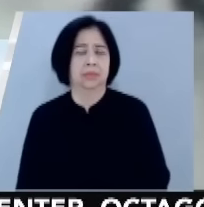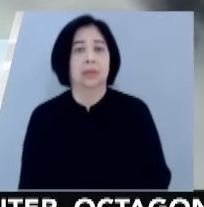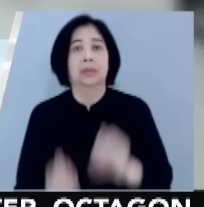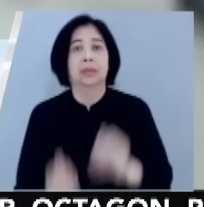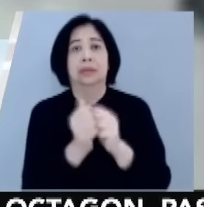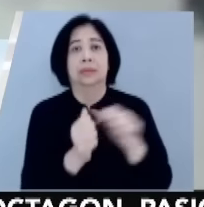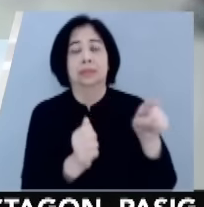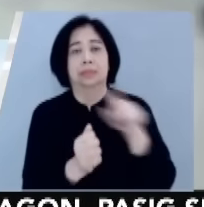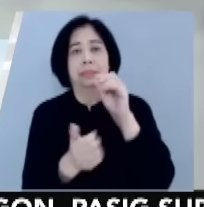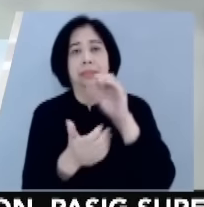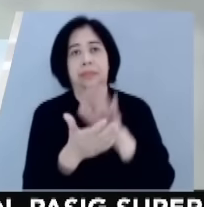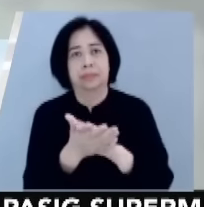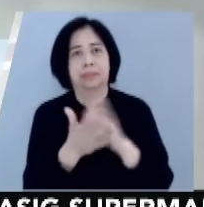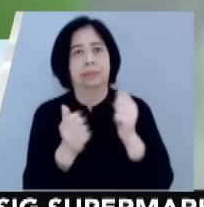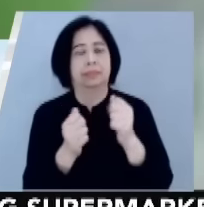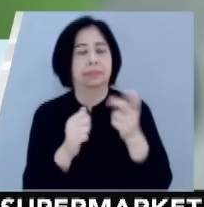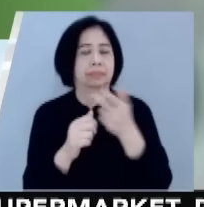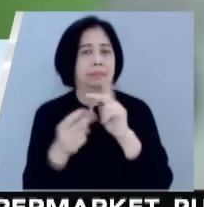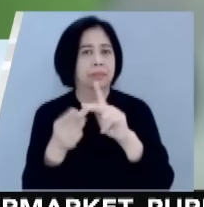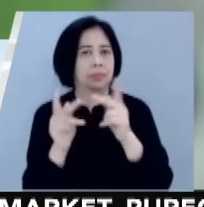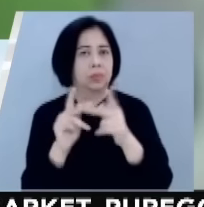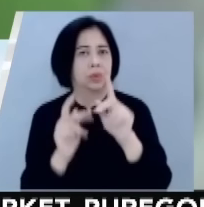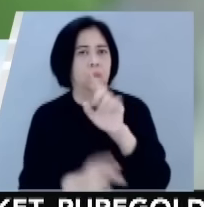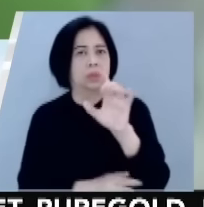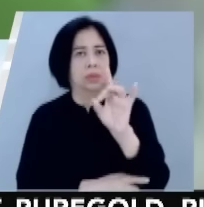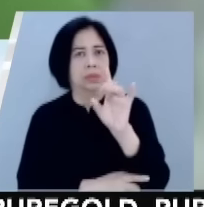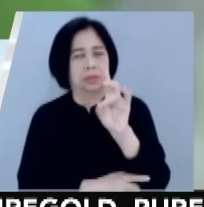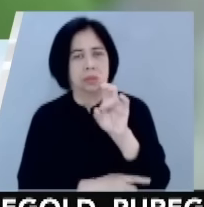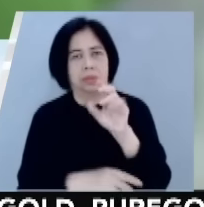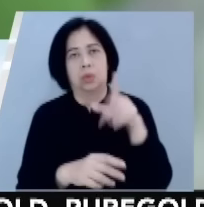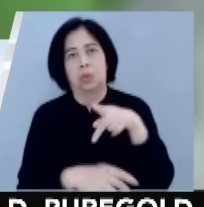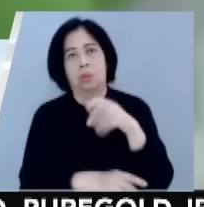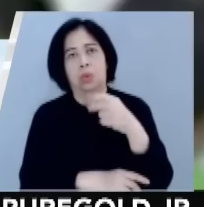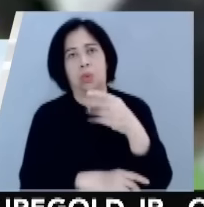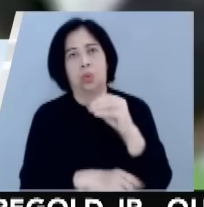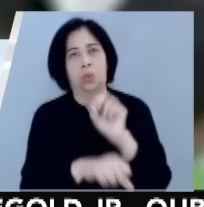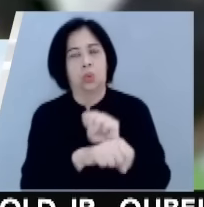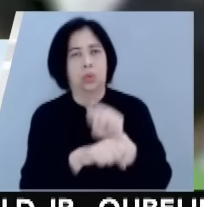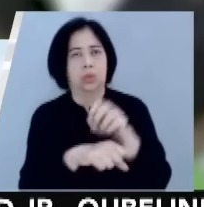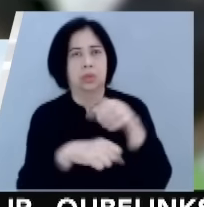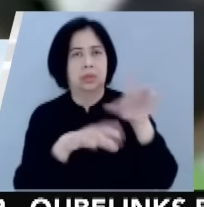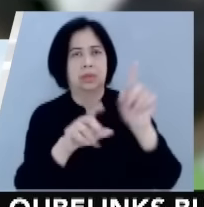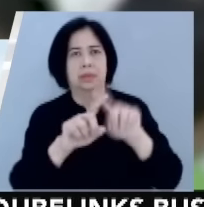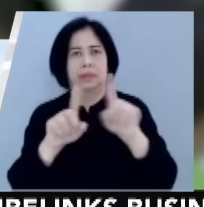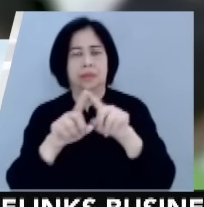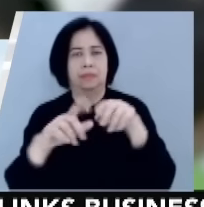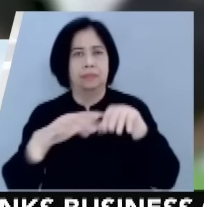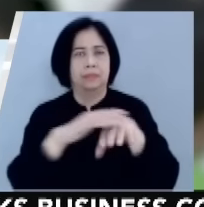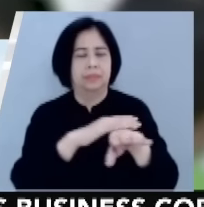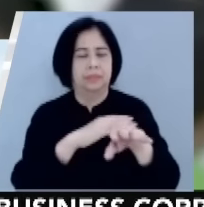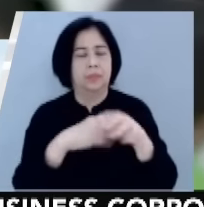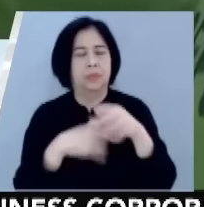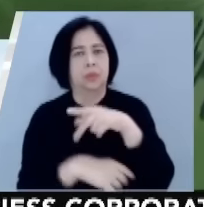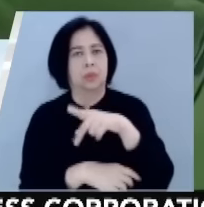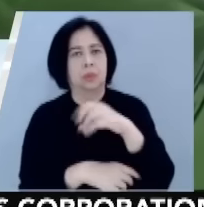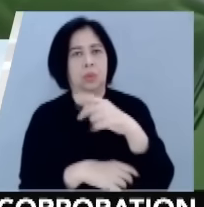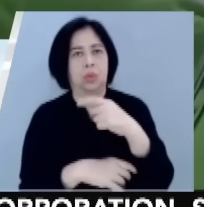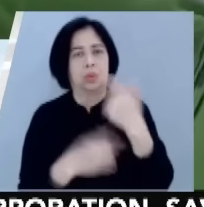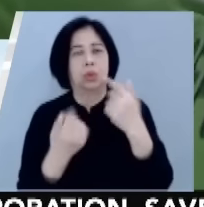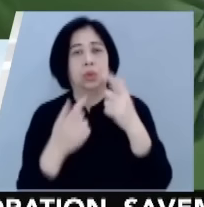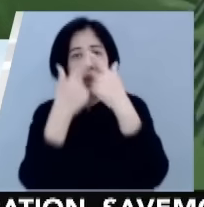asawa at kinakasama sa 187 na Pogo workers na na-deport mula sa iba't ibang nireid na Pogo hubs sa Lapu-Lapu, Cebu,